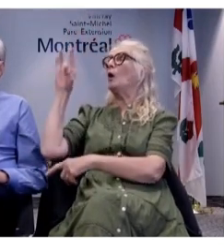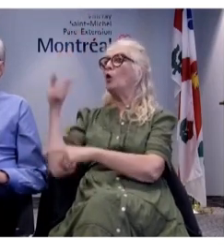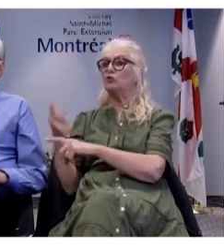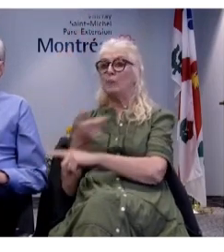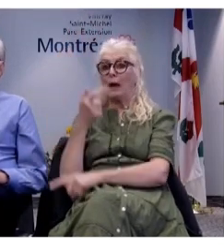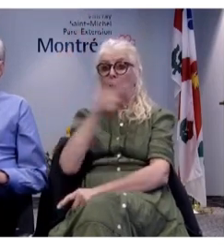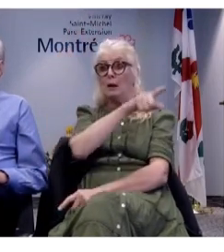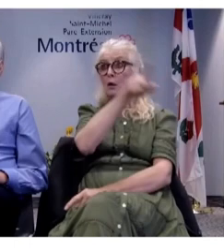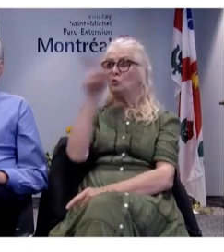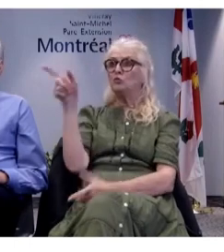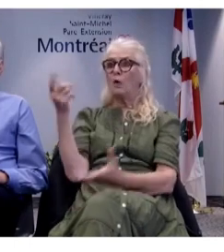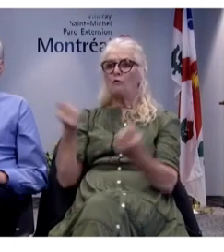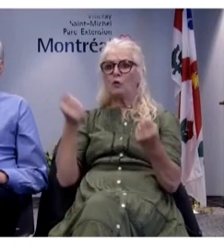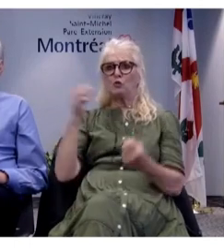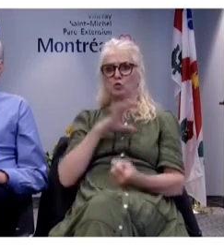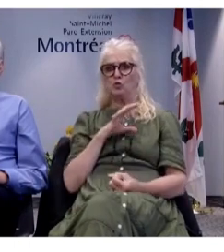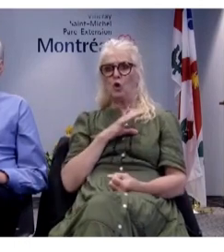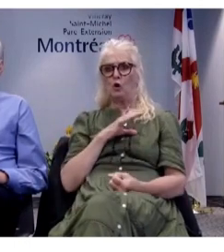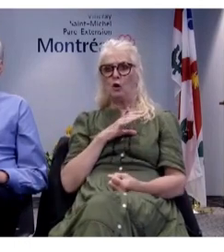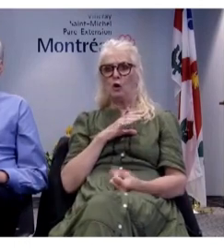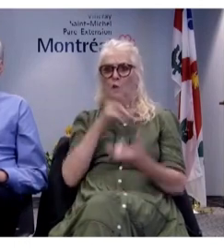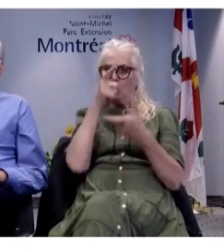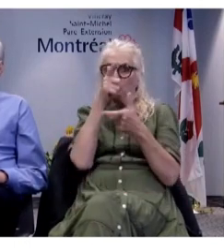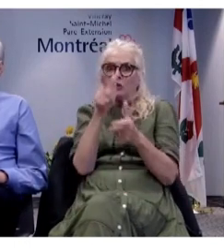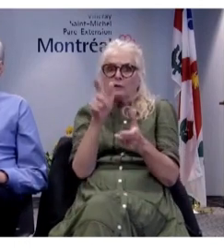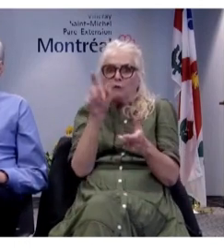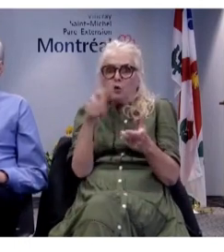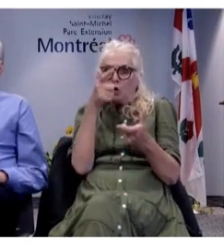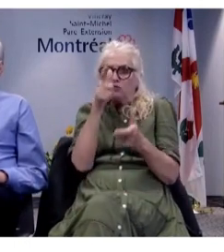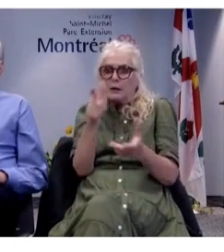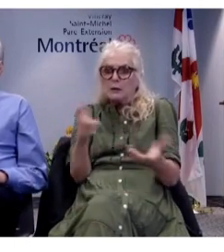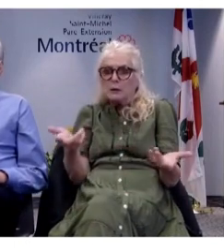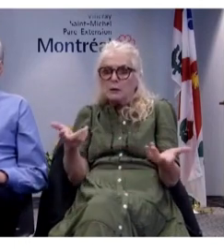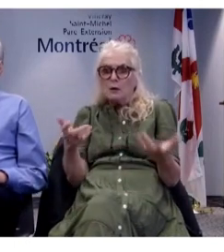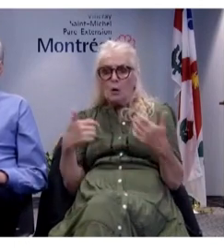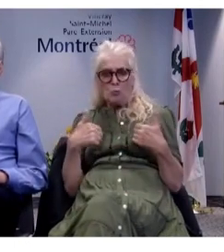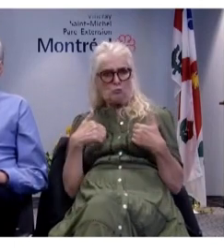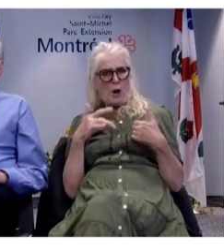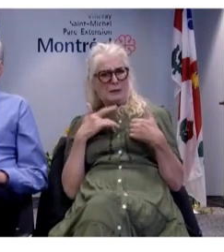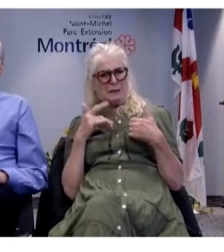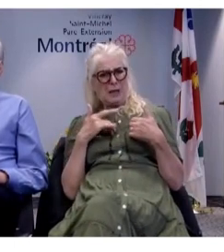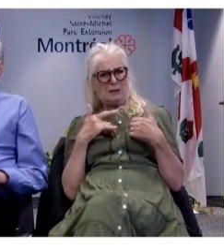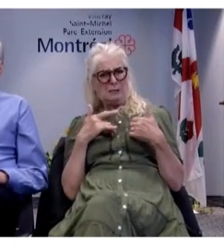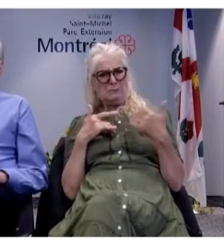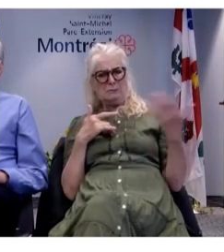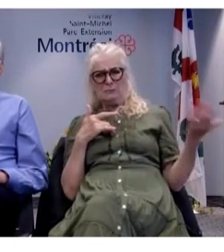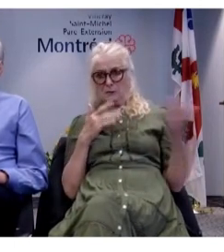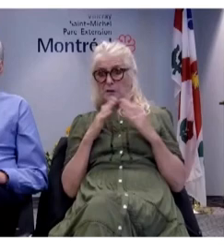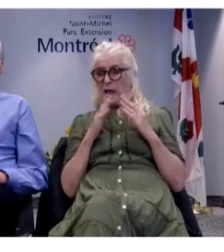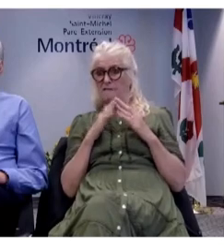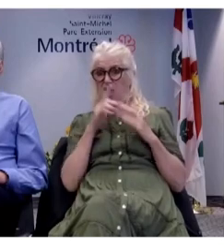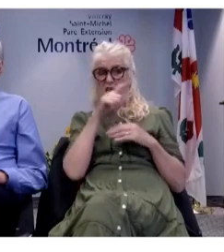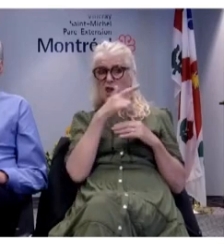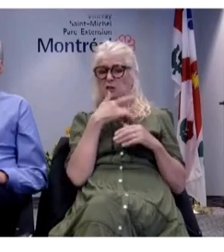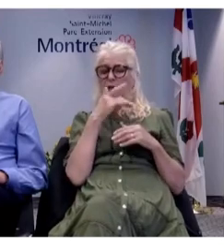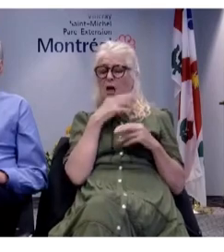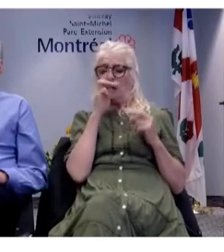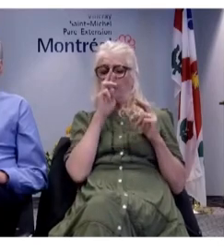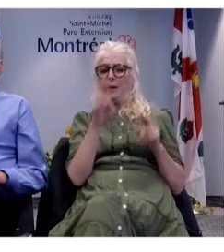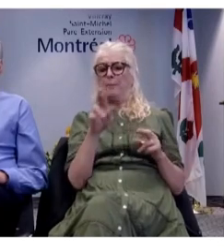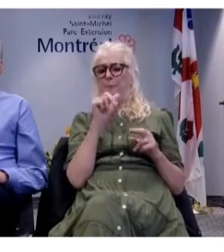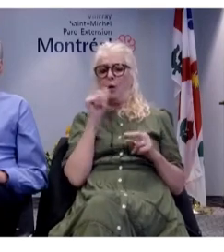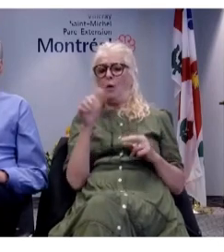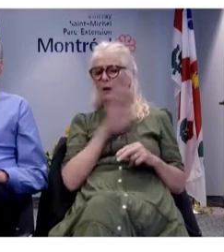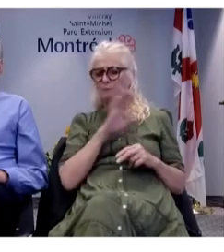faut que la ville soit logique avec elle-même en tout cas moi je trouve ça irrespectueux de votre part